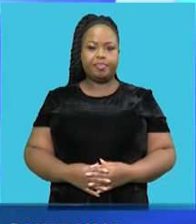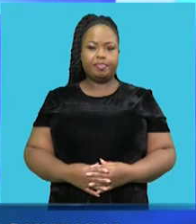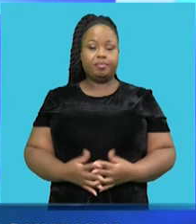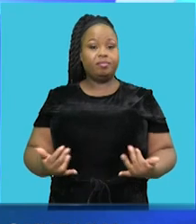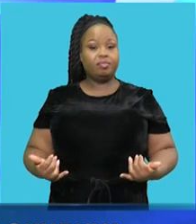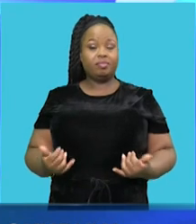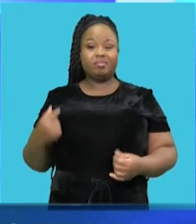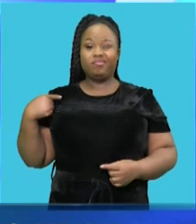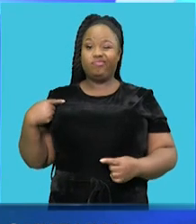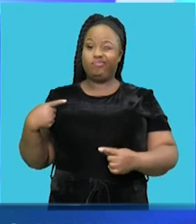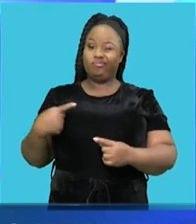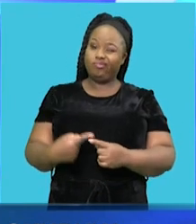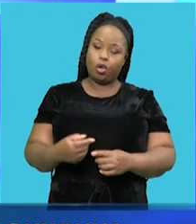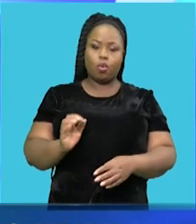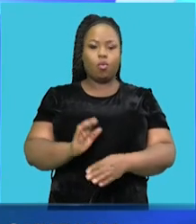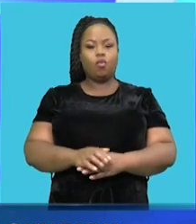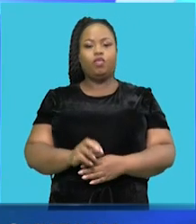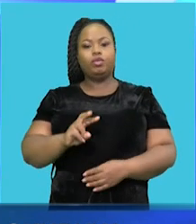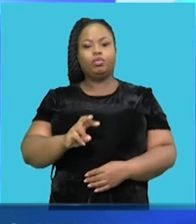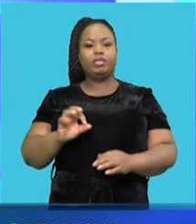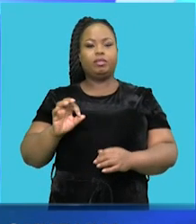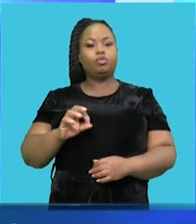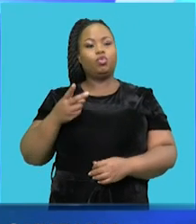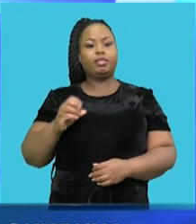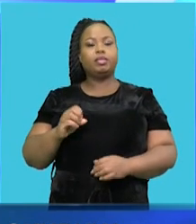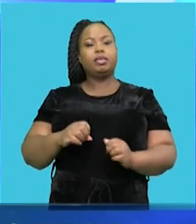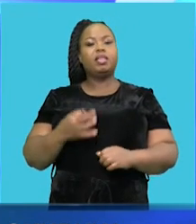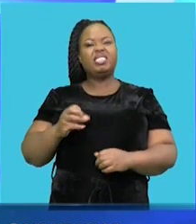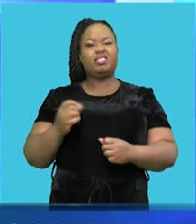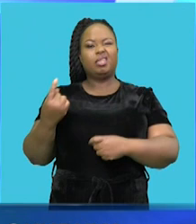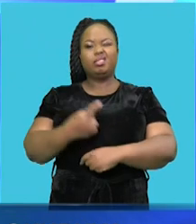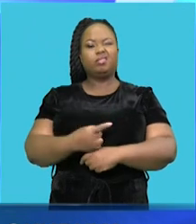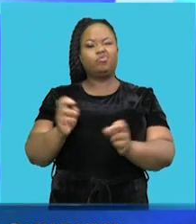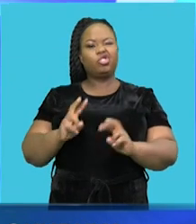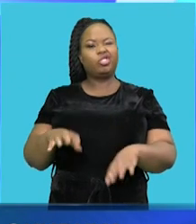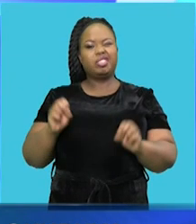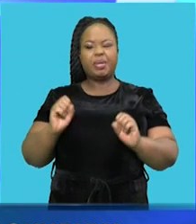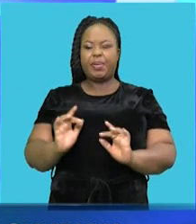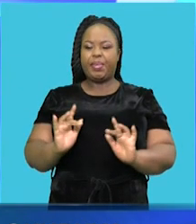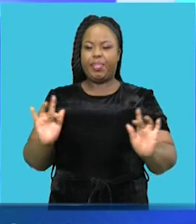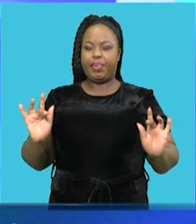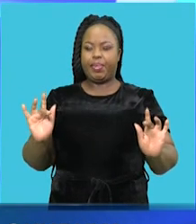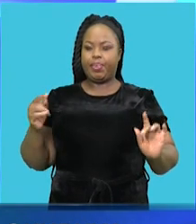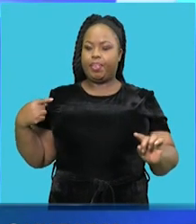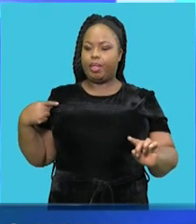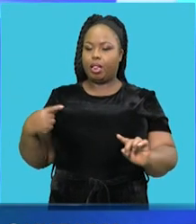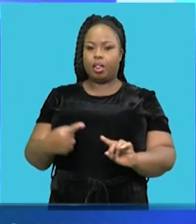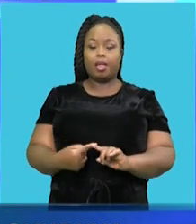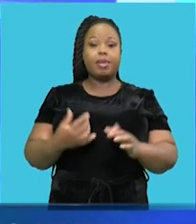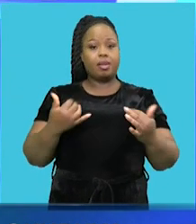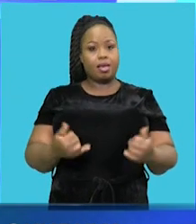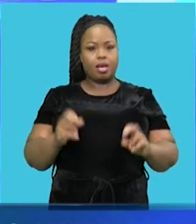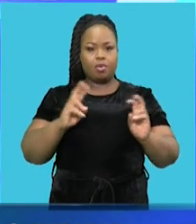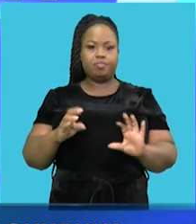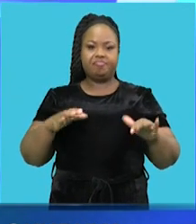Mwagwenzu uku ez ngapezulu kwa mashumi ama tatu ngapande kukubwa kukutu miti mombane kulizwe chikelele ikumkolo mbane i Eskom